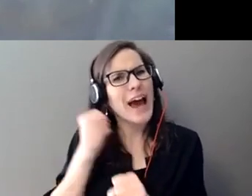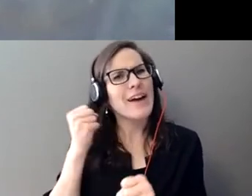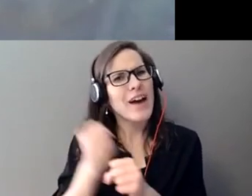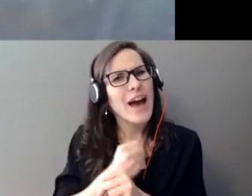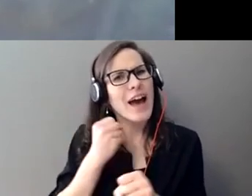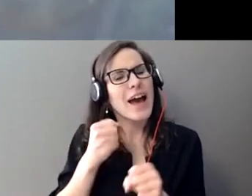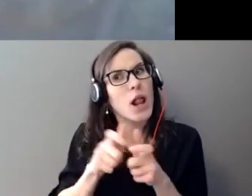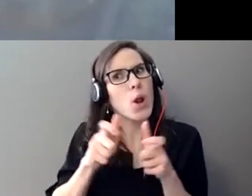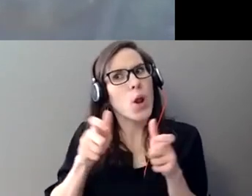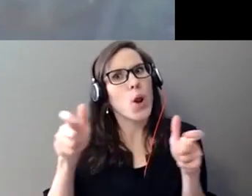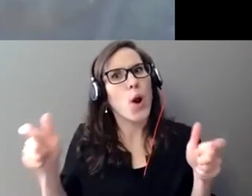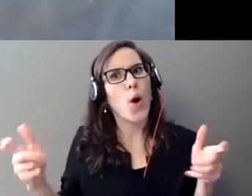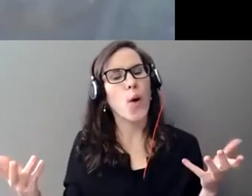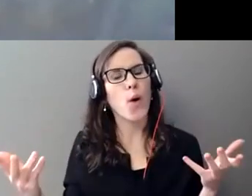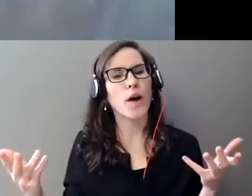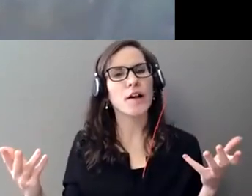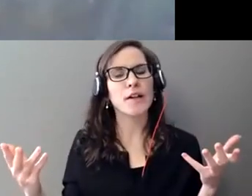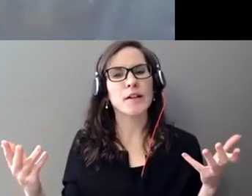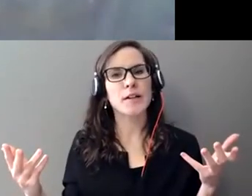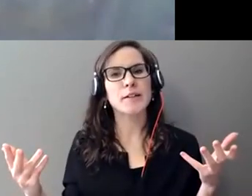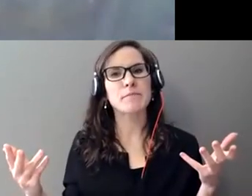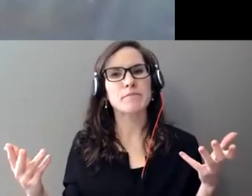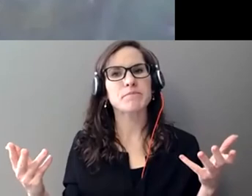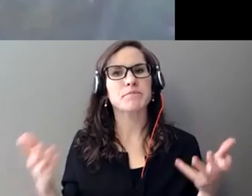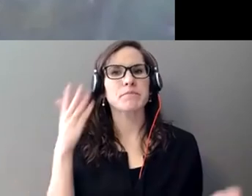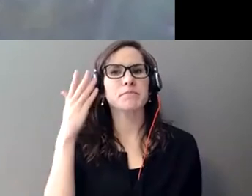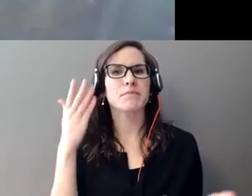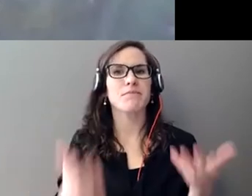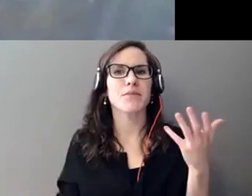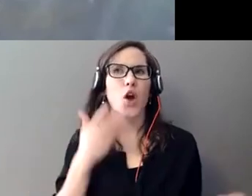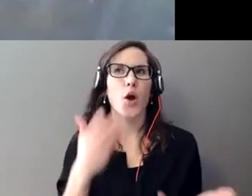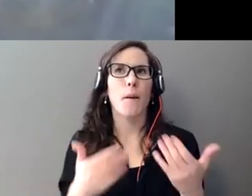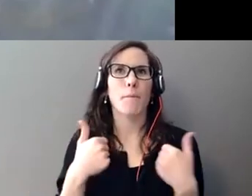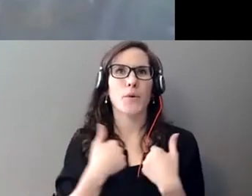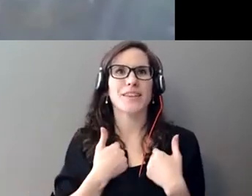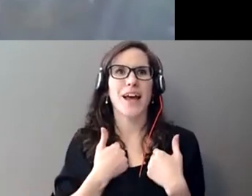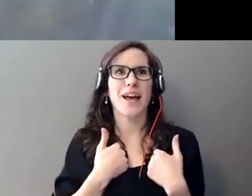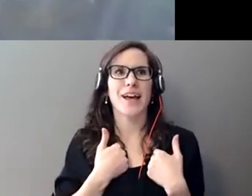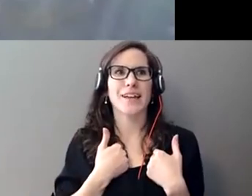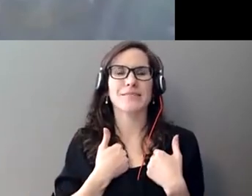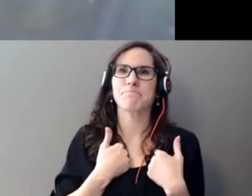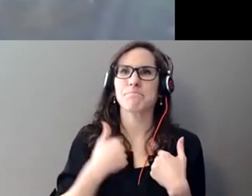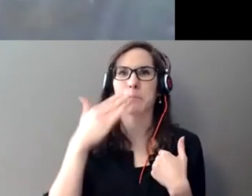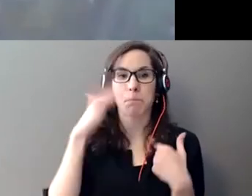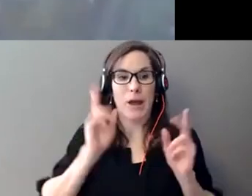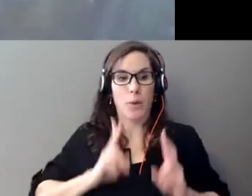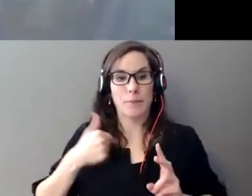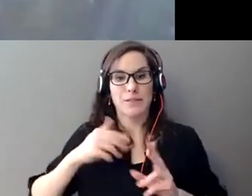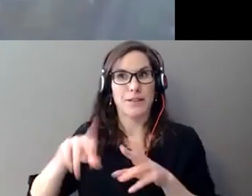longue haleine alors je ne peut-être pas le mieux placé pour répondre à cette question là il y a des